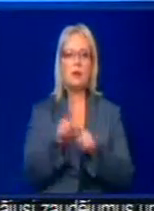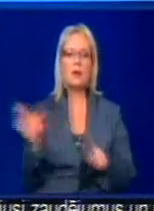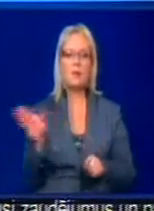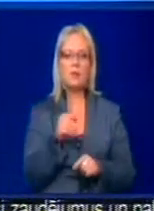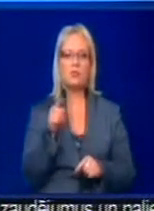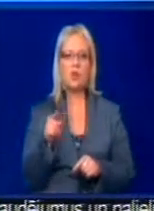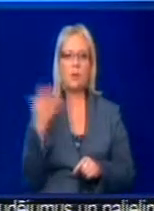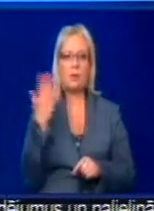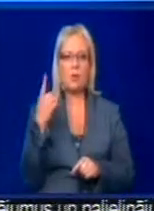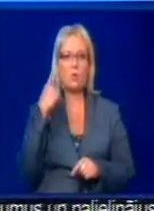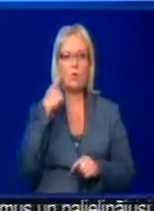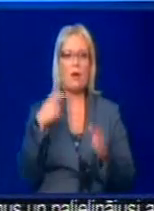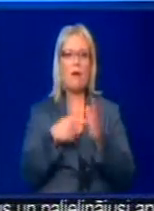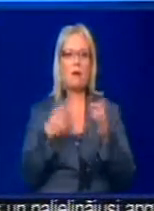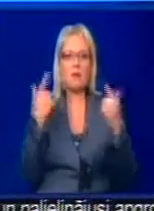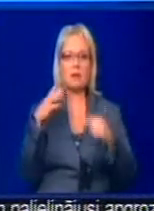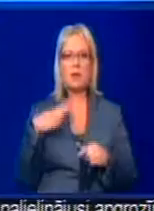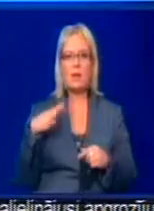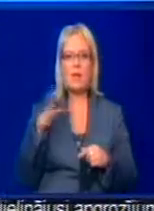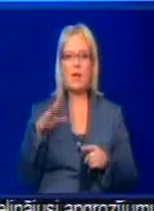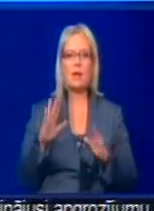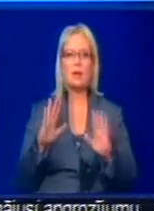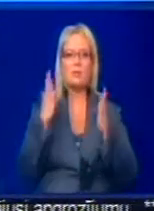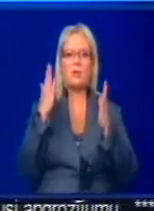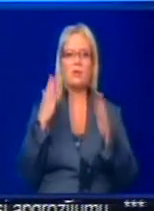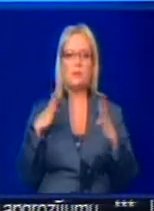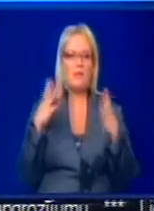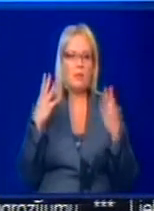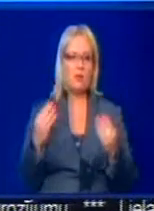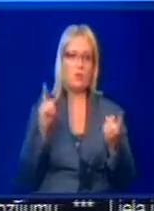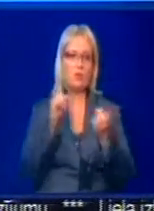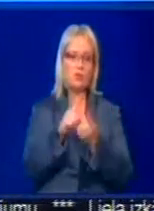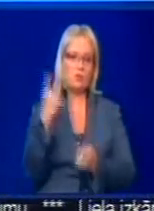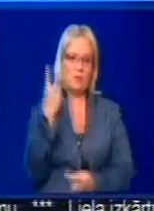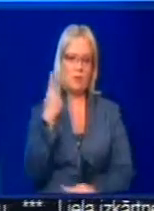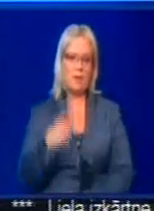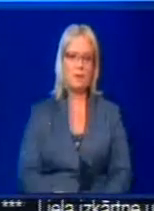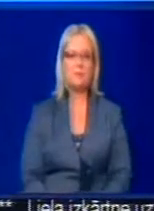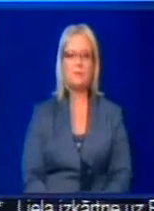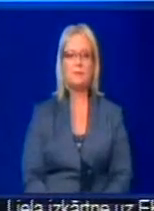šajā piekdienā, tūlīt vēl uzzināsiet, kāds laiks gaidāms, lai izdevušās jums brīvdienas un uz tikšanos pirmdien.